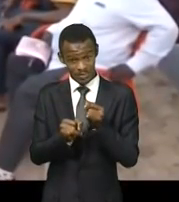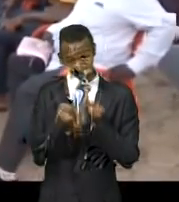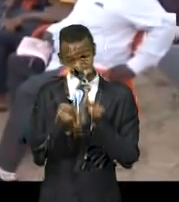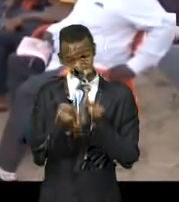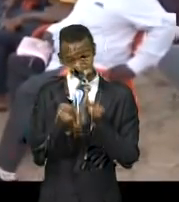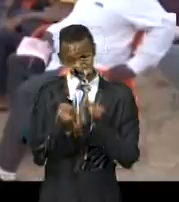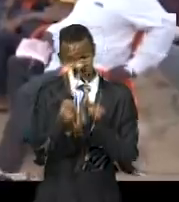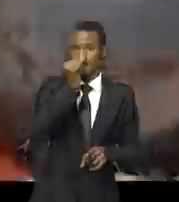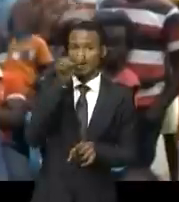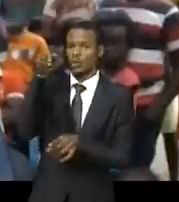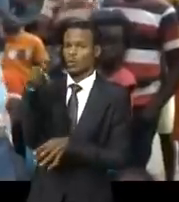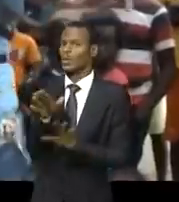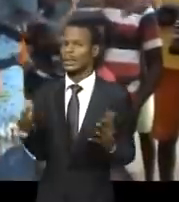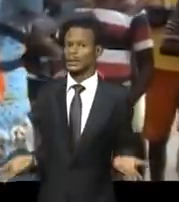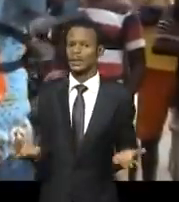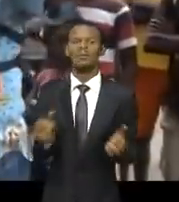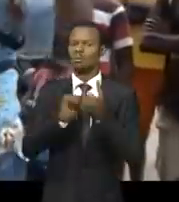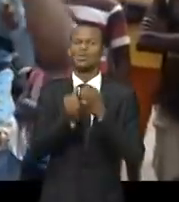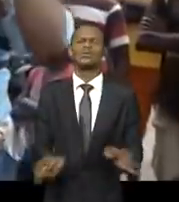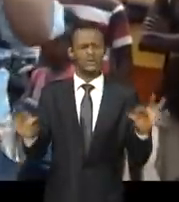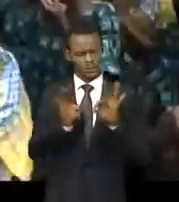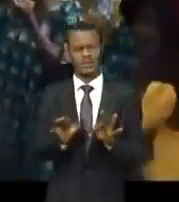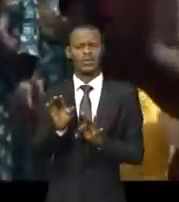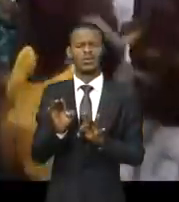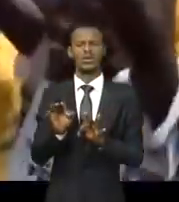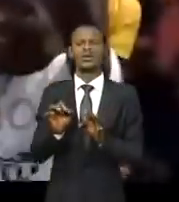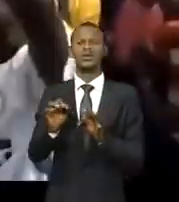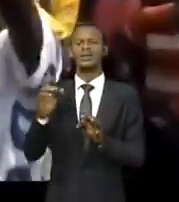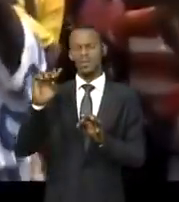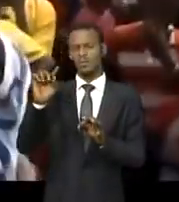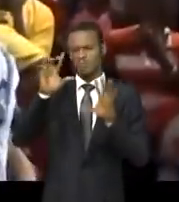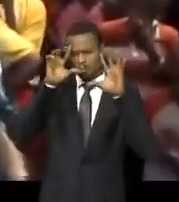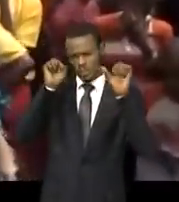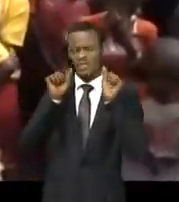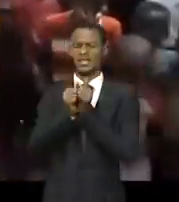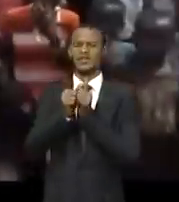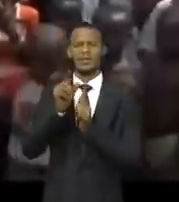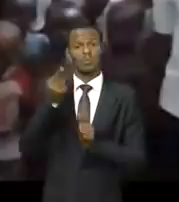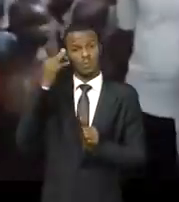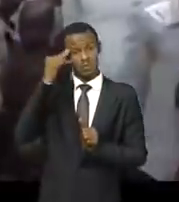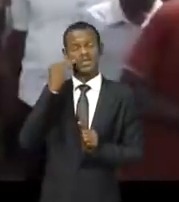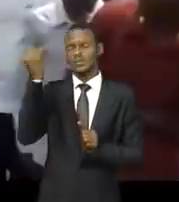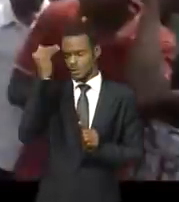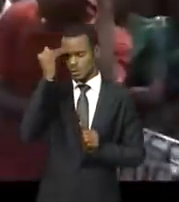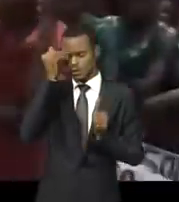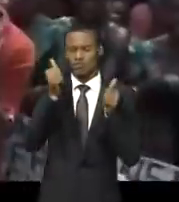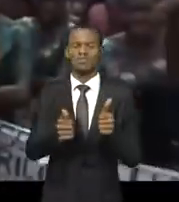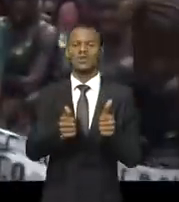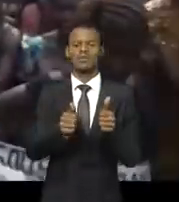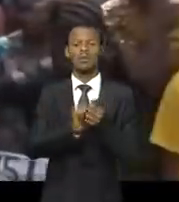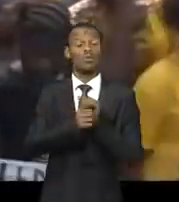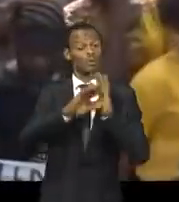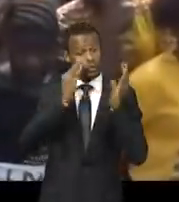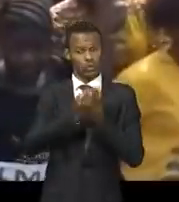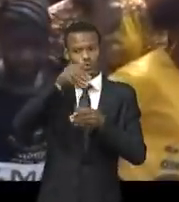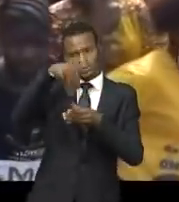et le ministre Samalou Konde sont conscients des problèmes qui freinent le décollage de la province du Maïndombe et sont pris en compte